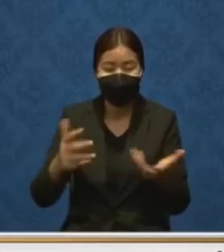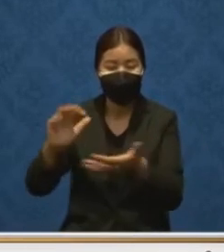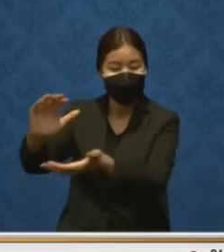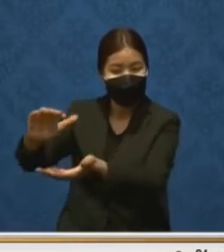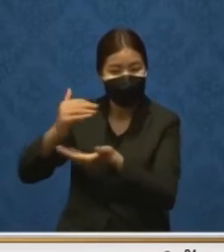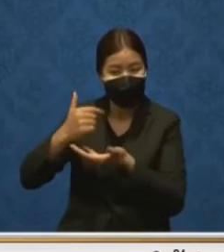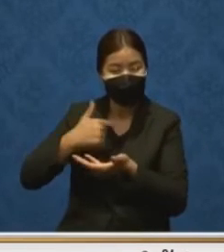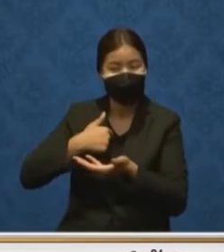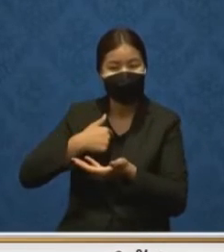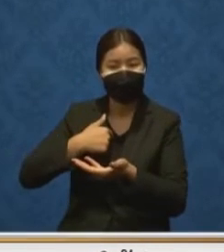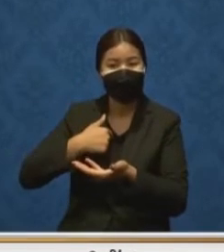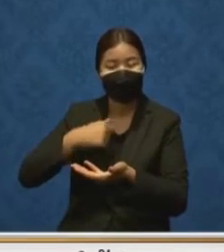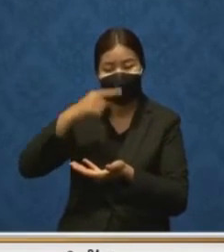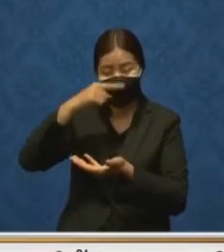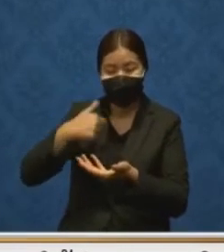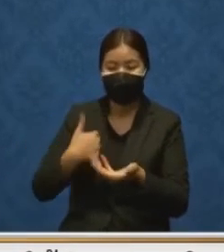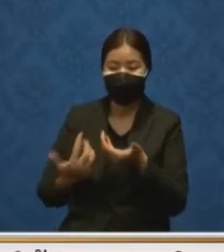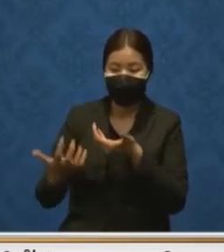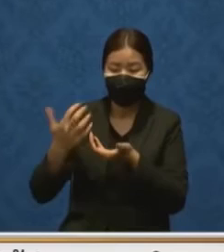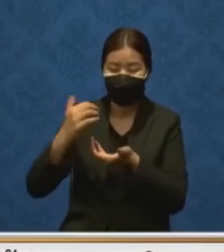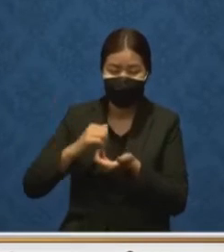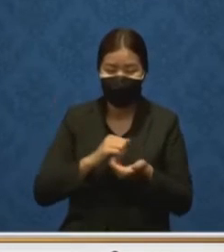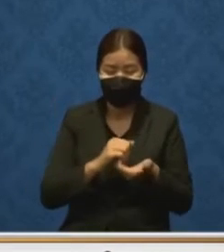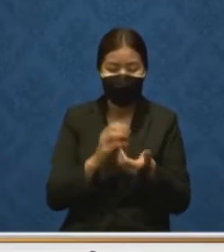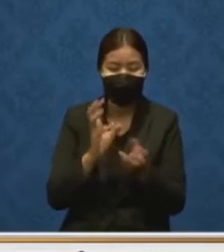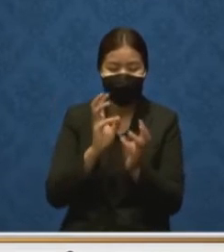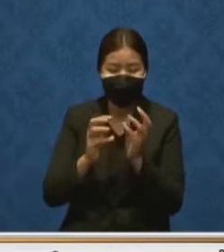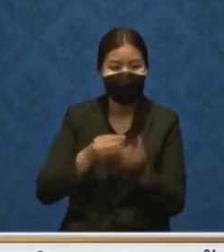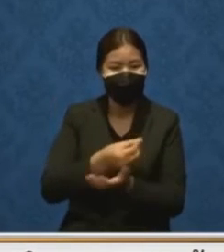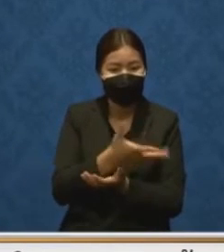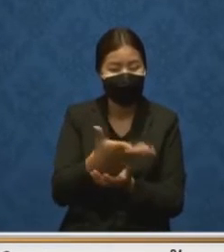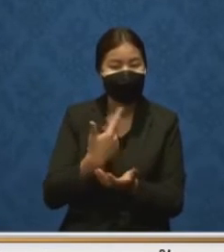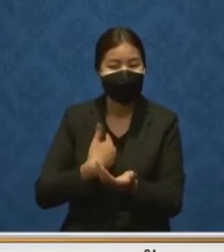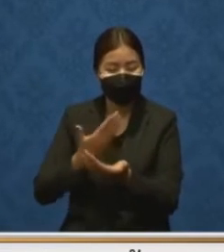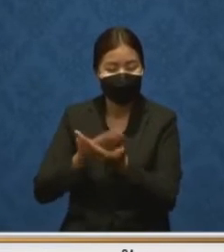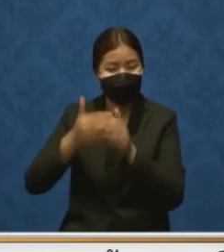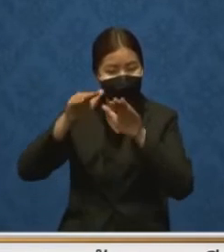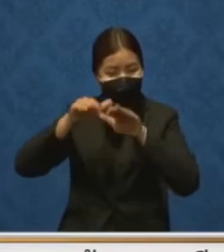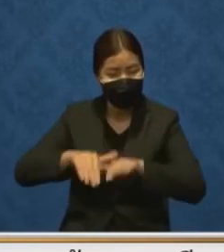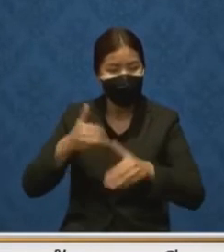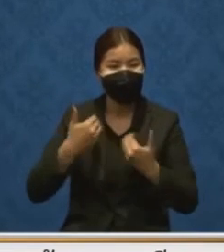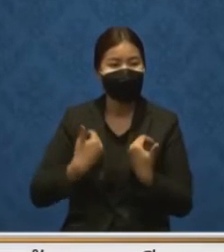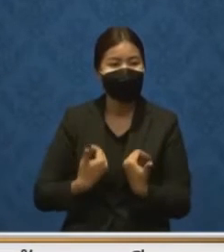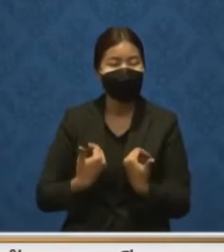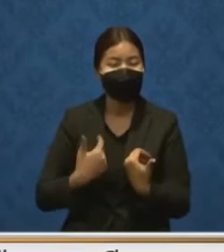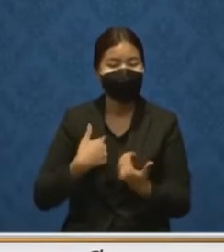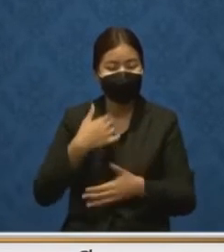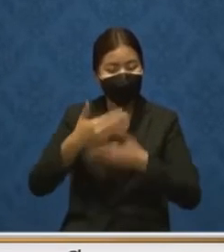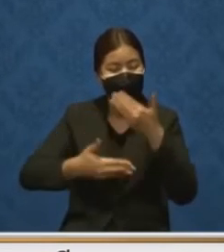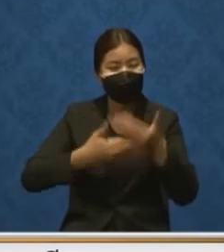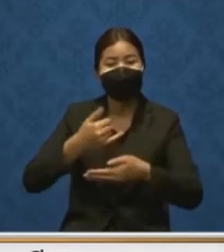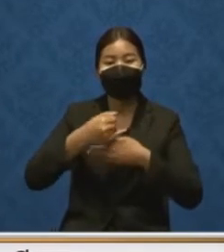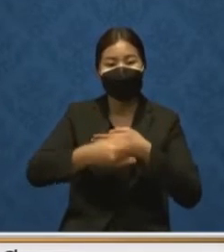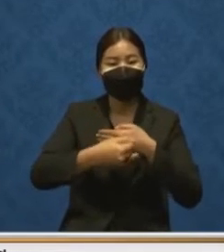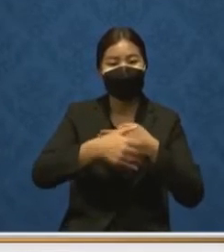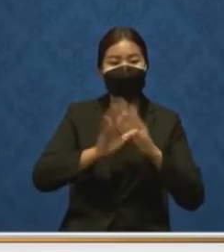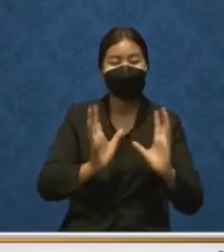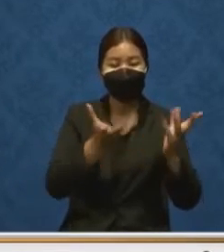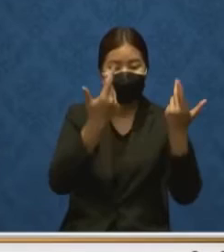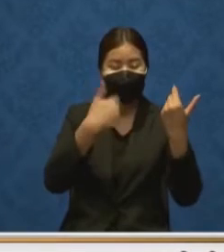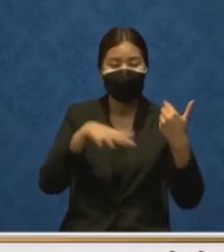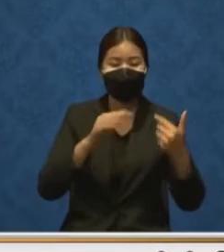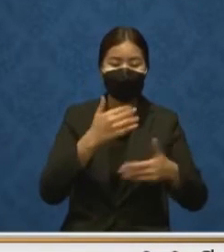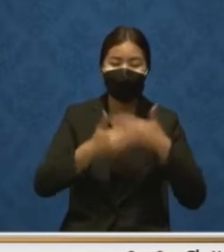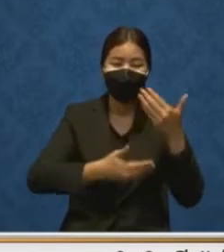ปุญจับมือกันจัดปญราคาถูก 4.5 ลานกระสอบตอนนี้ขายจบไปแล้วโคลงการนี้ถูกกว่